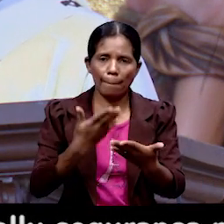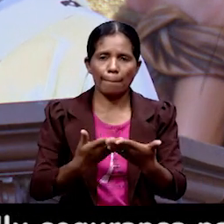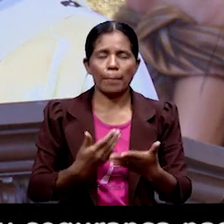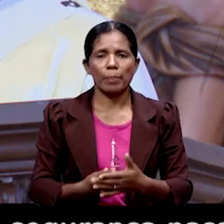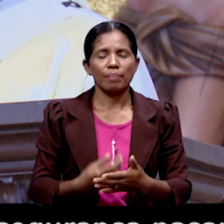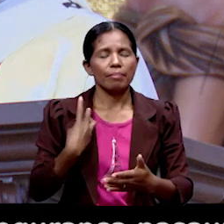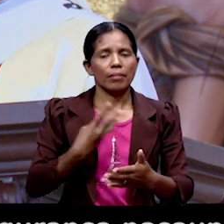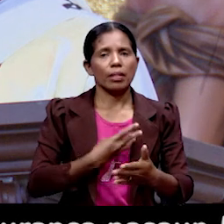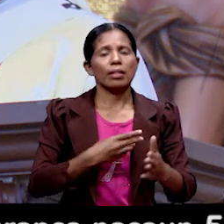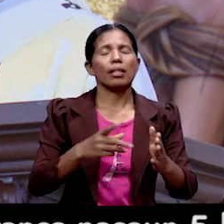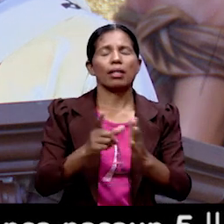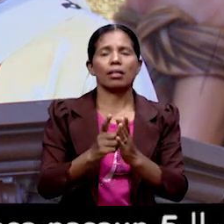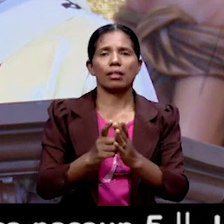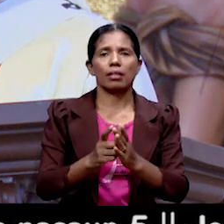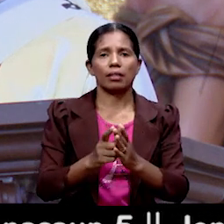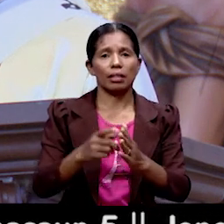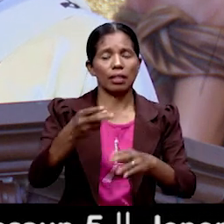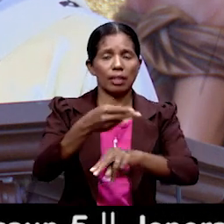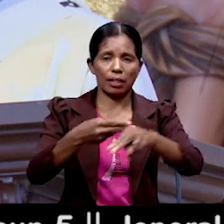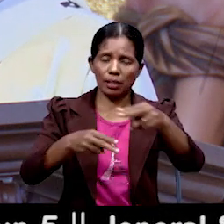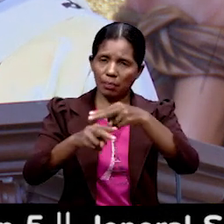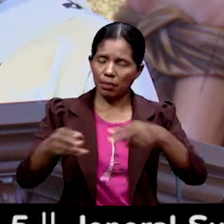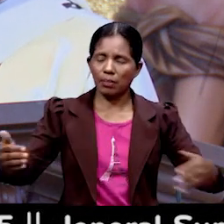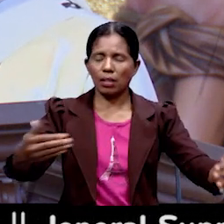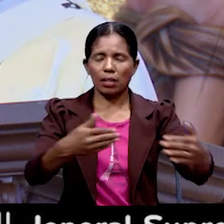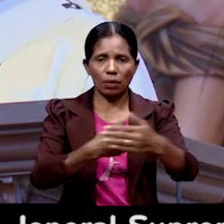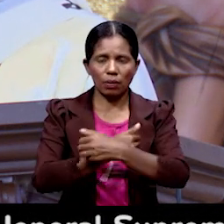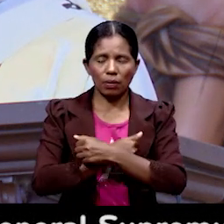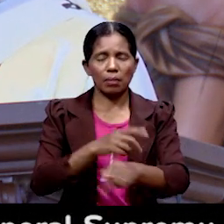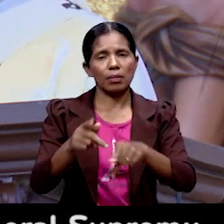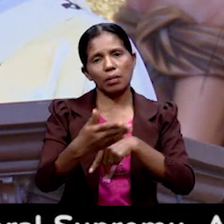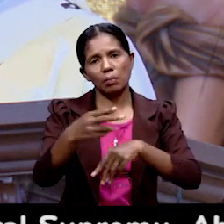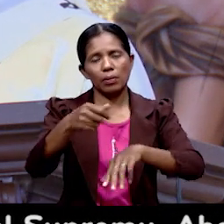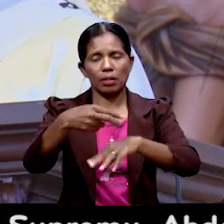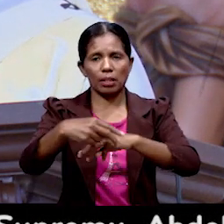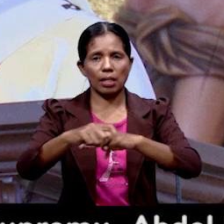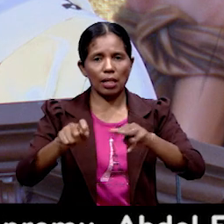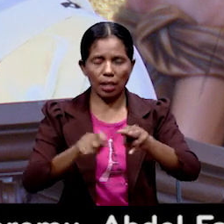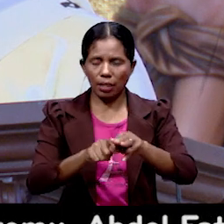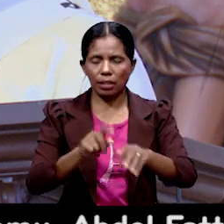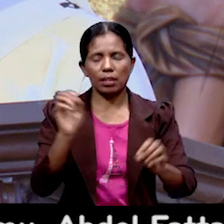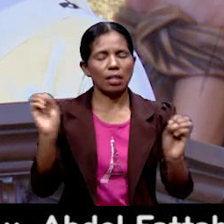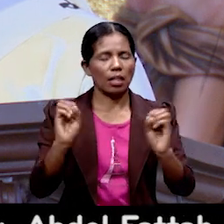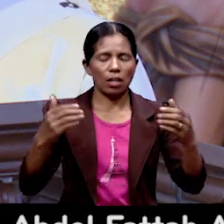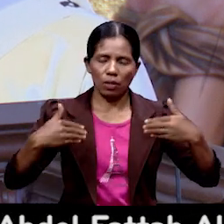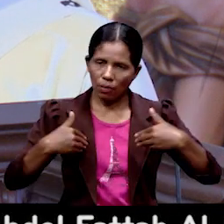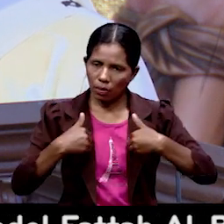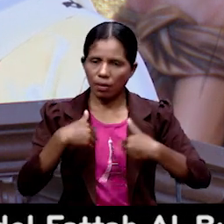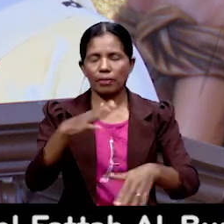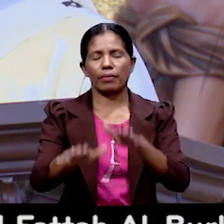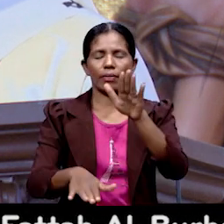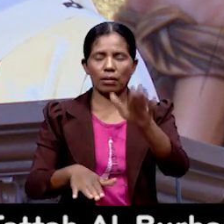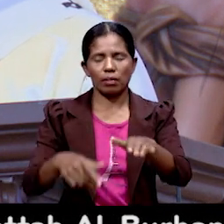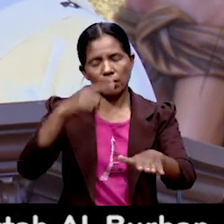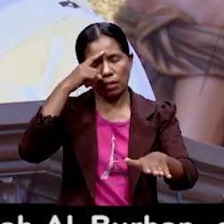Baita ni lima nebe hakuak é mais hot. Baita bota ni aing nunca kole atu lao. Tamba dei